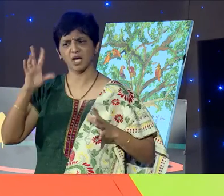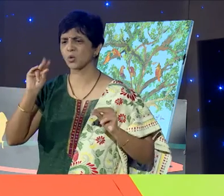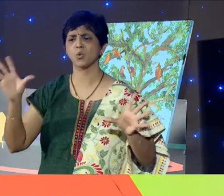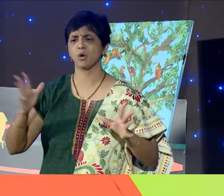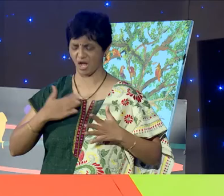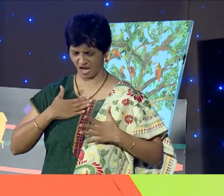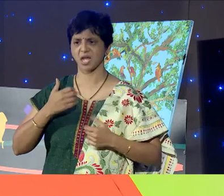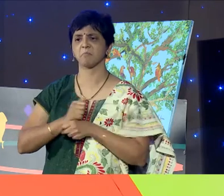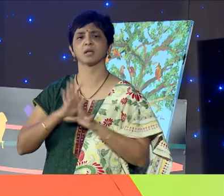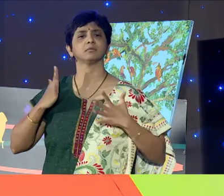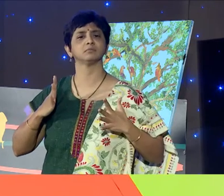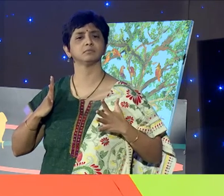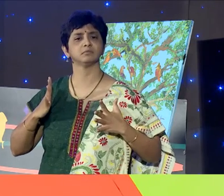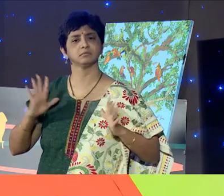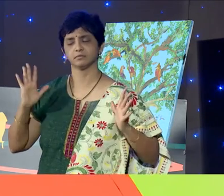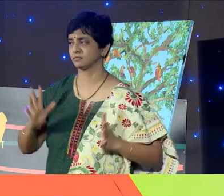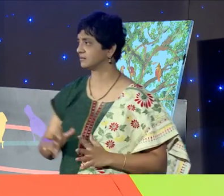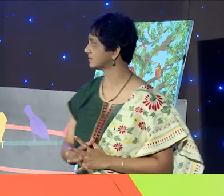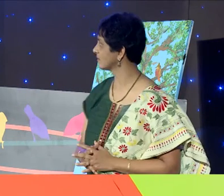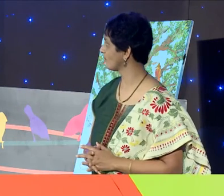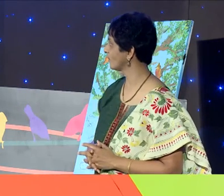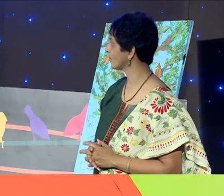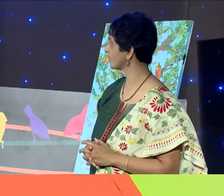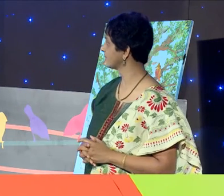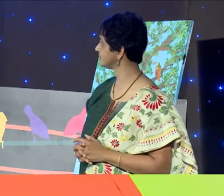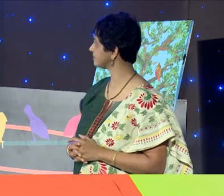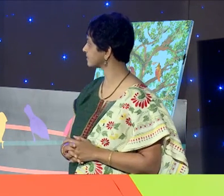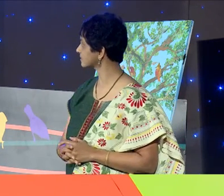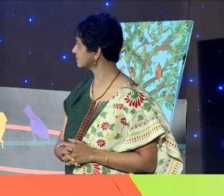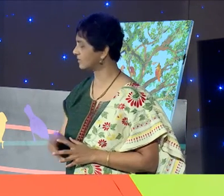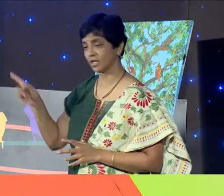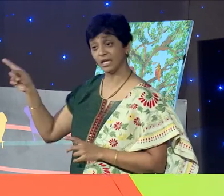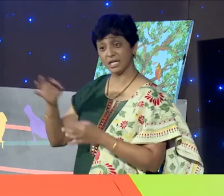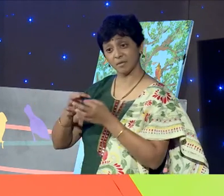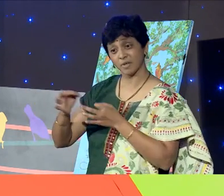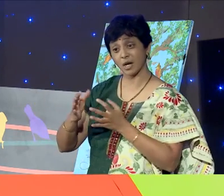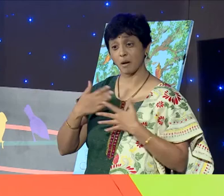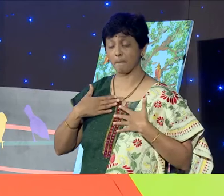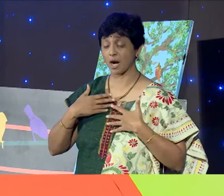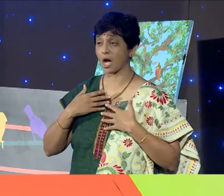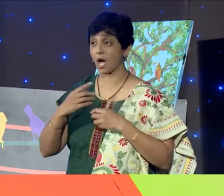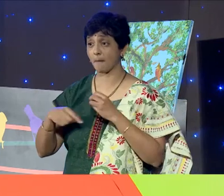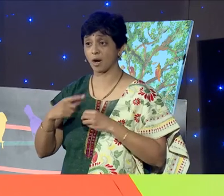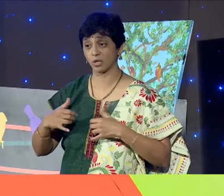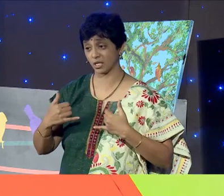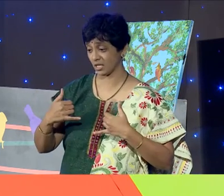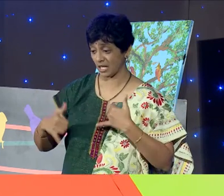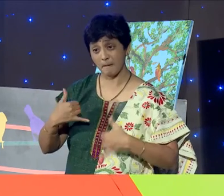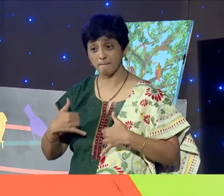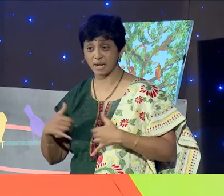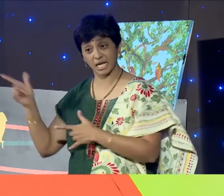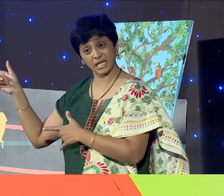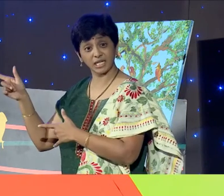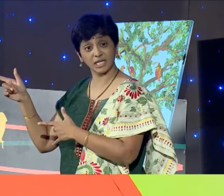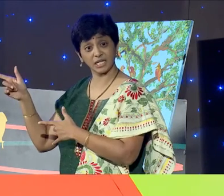स्पोर्ट्समैन ग्राउंड छोड़ देते हैं, उस उम्र में मैंने वापस डिस्ट्रिक्ट से खेलना शुरू किया। शॉर्ट पुट, डिस्कस, जेवेलियन, ये मेरे प्रिय खेल रहे हैं। 2002